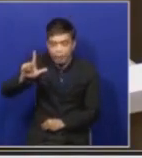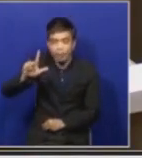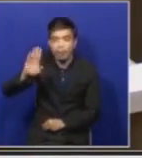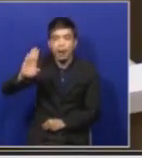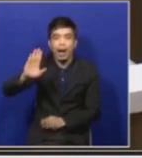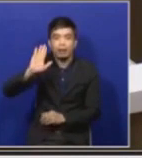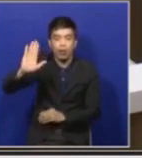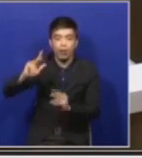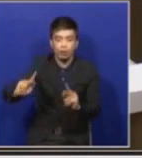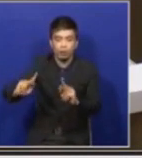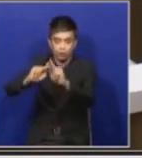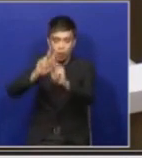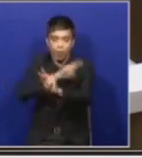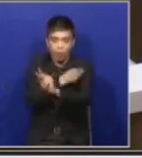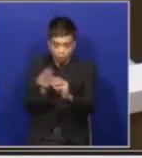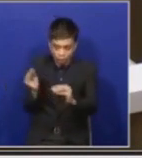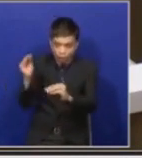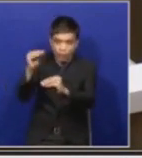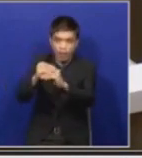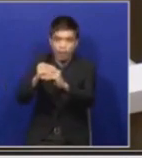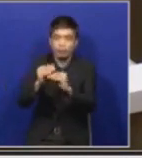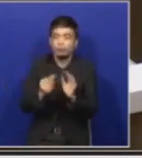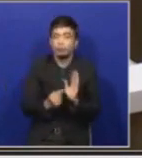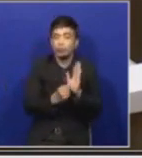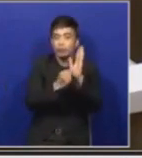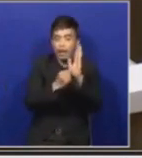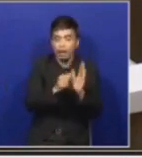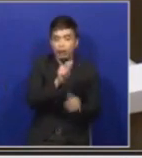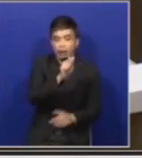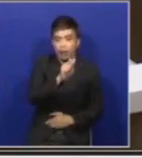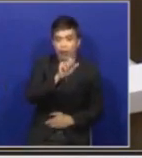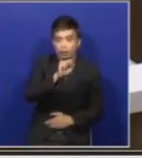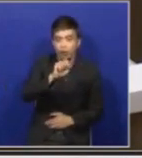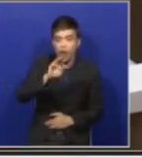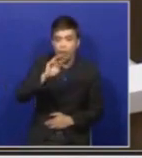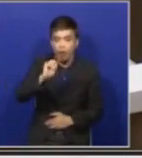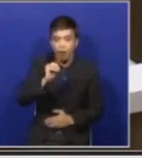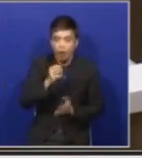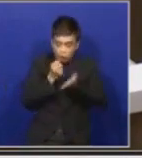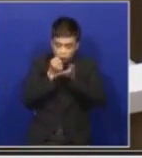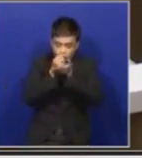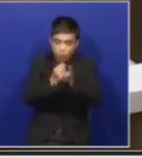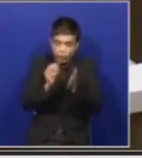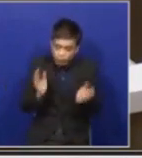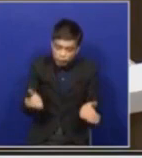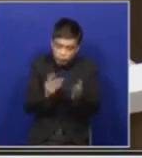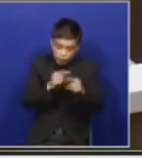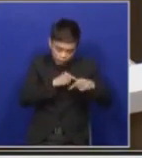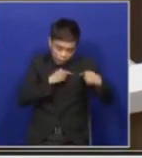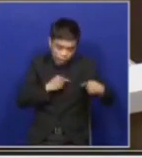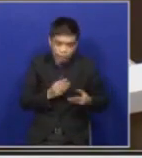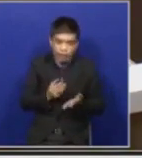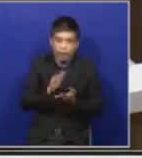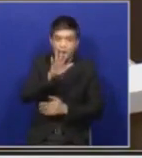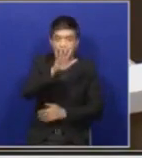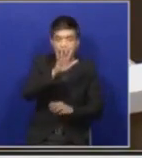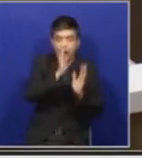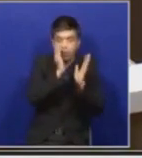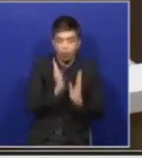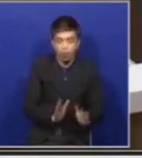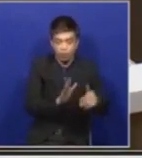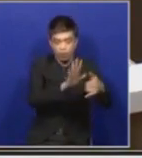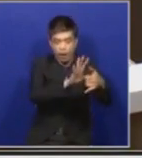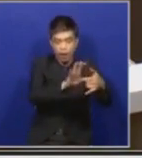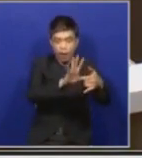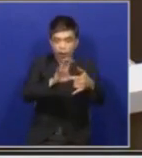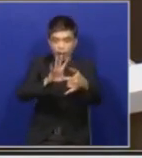างบำรุงขวัญอสม.ที่ทางรัฐมนตรีว่าการกระทรวงสาธารณสุขตั้งไว้500บาทต่อท่าน